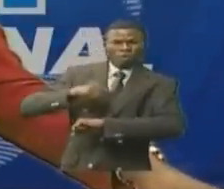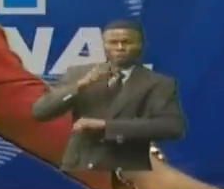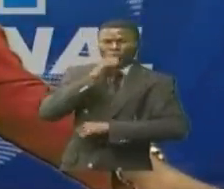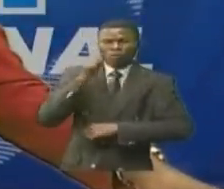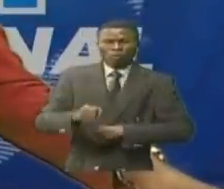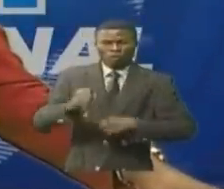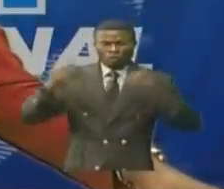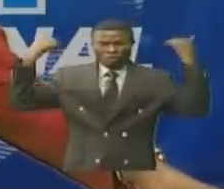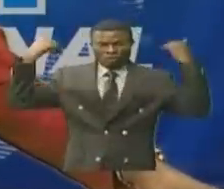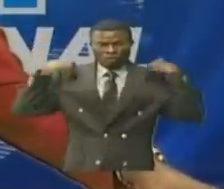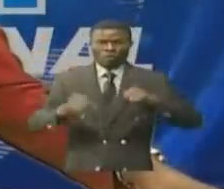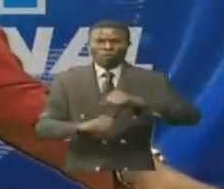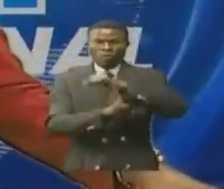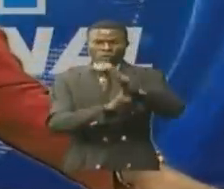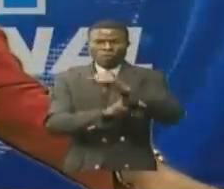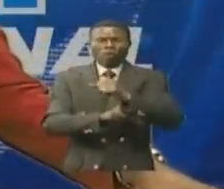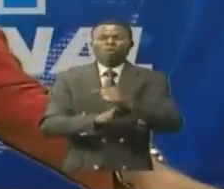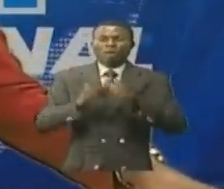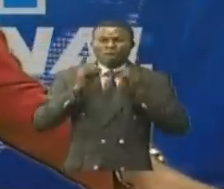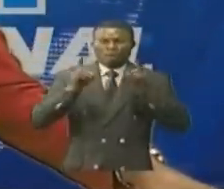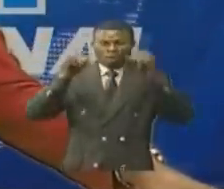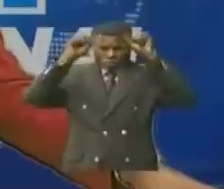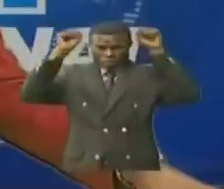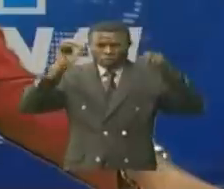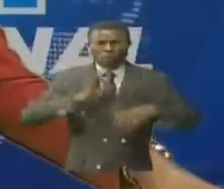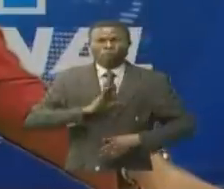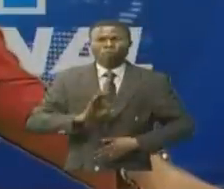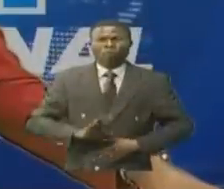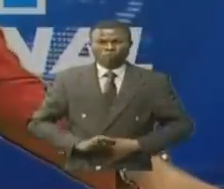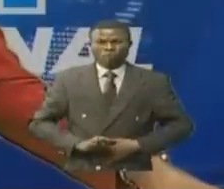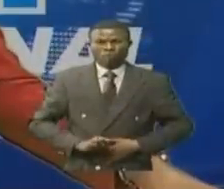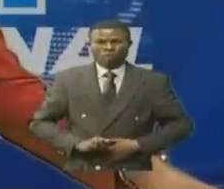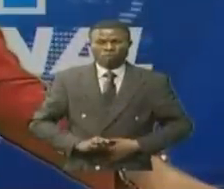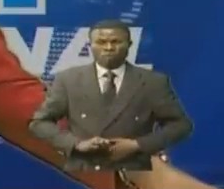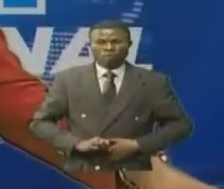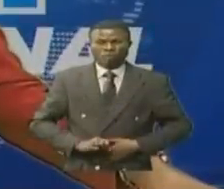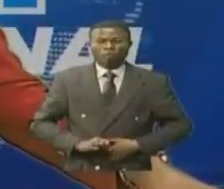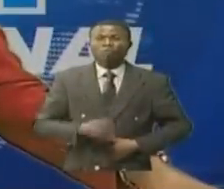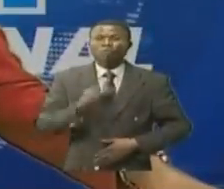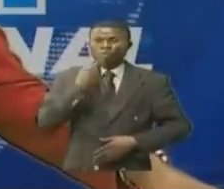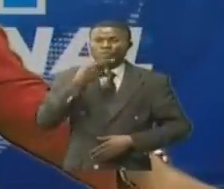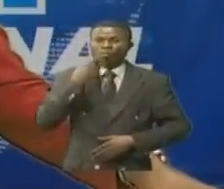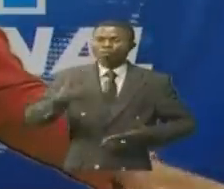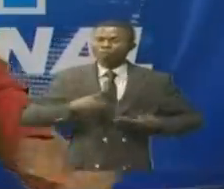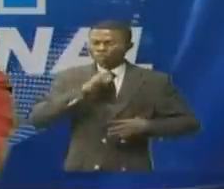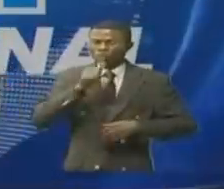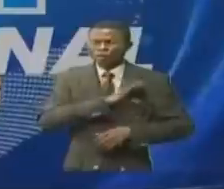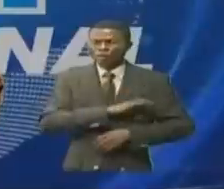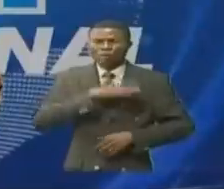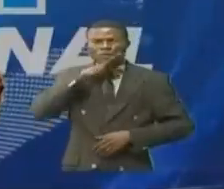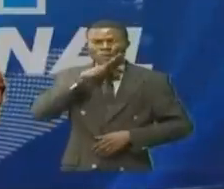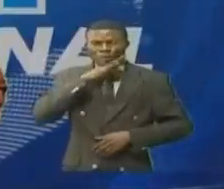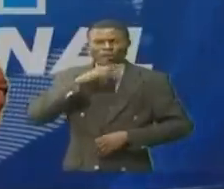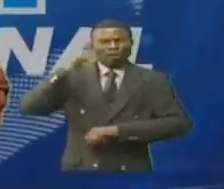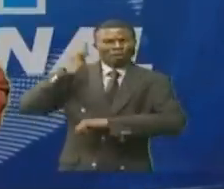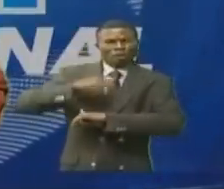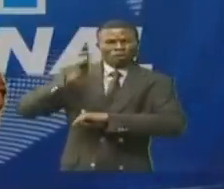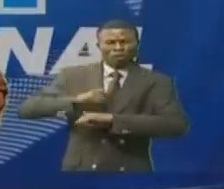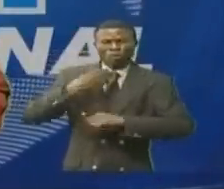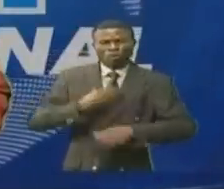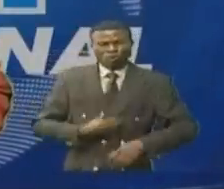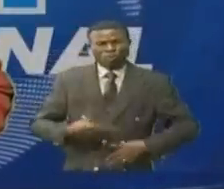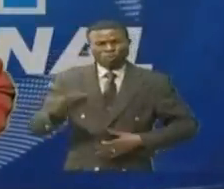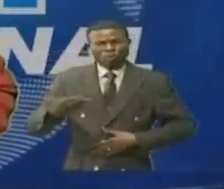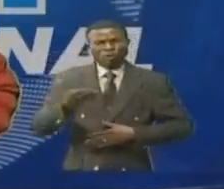bâtonnier soutient les propos du chef de l'État, Félix-Antoine Tshisekedi, qui fustige certains comportements au sein de la justice.